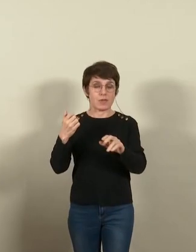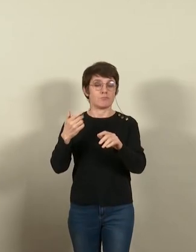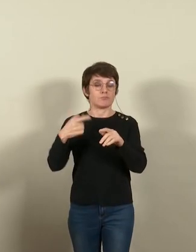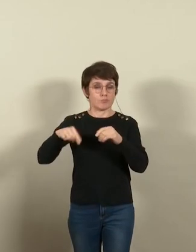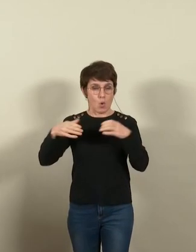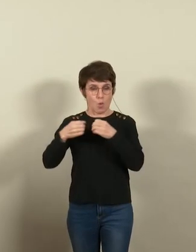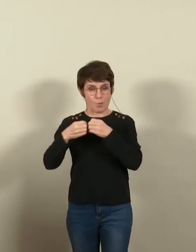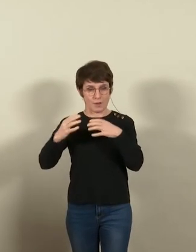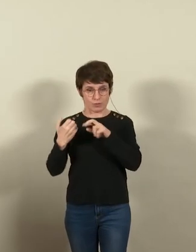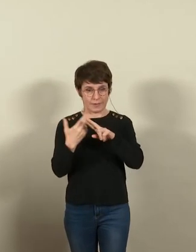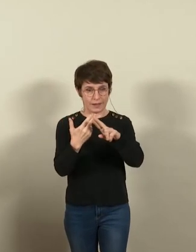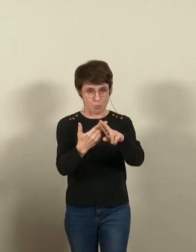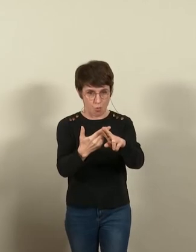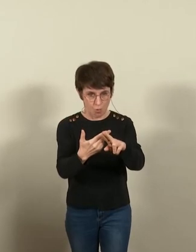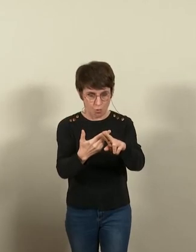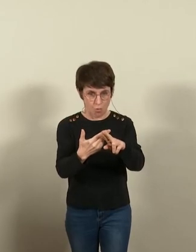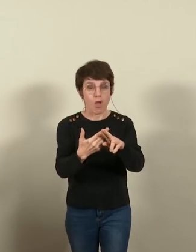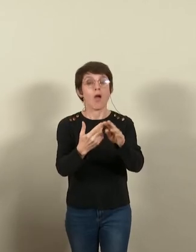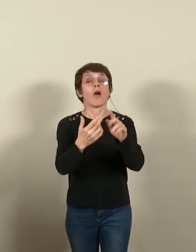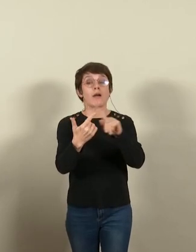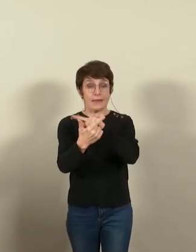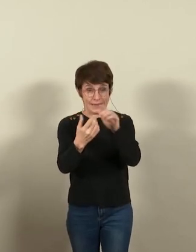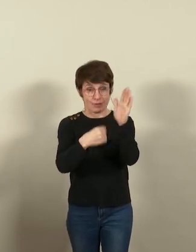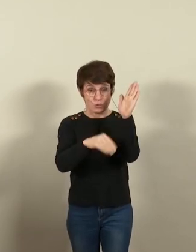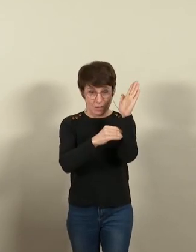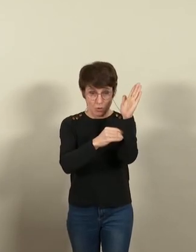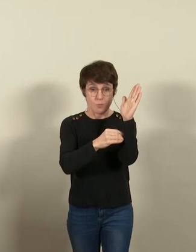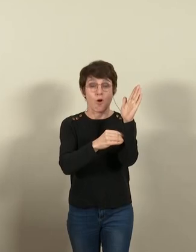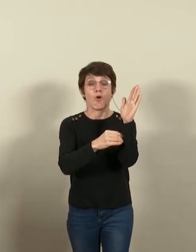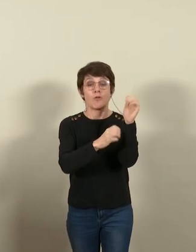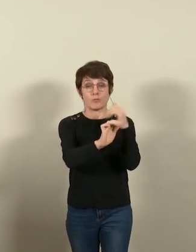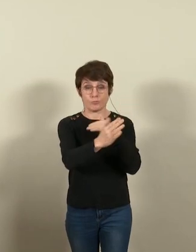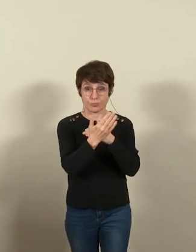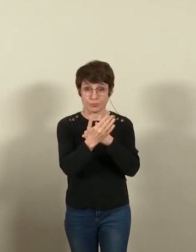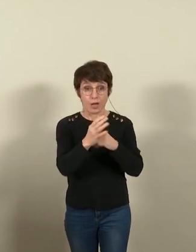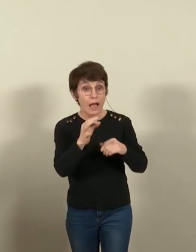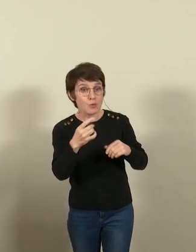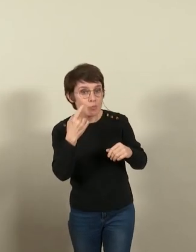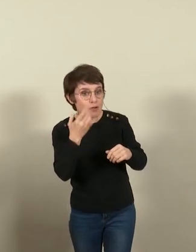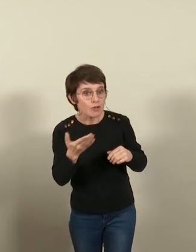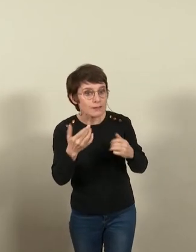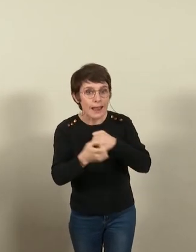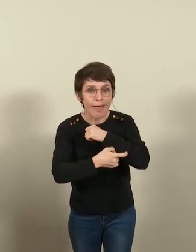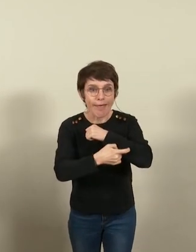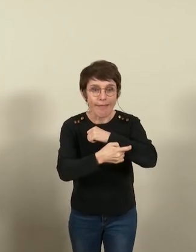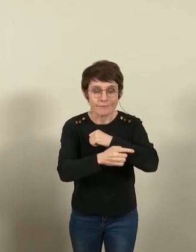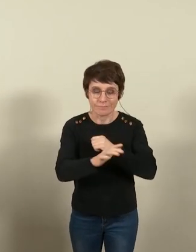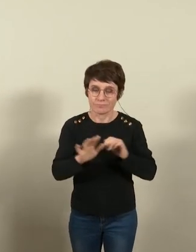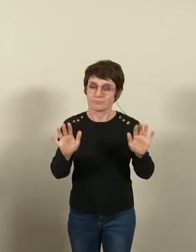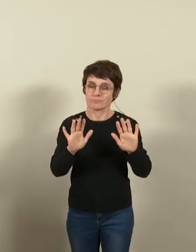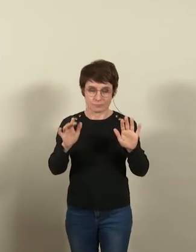puis le les deux amendements que vous avez exprimé donc il s un enthousiasme une position de